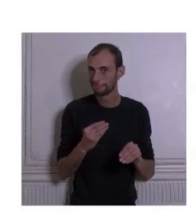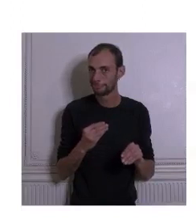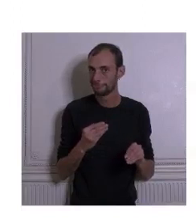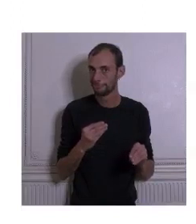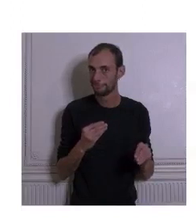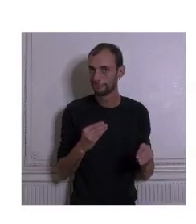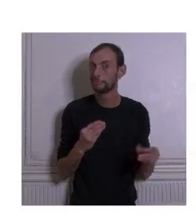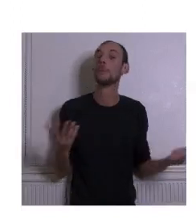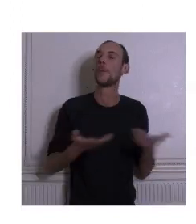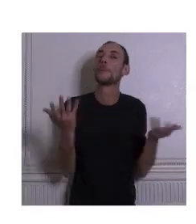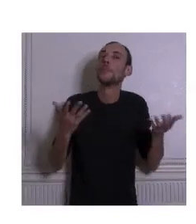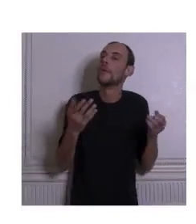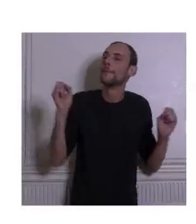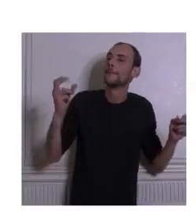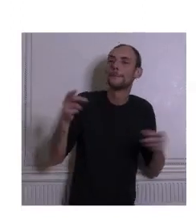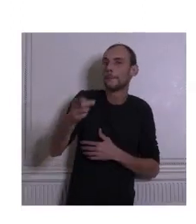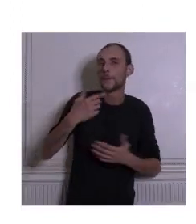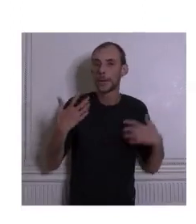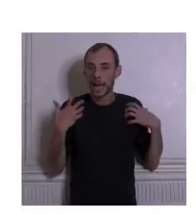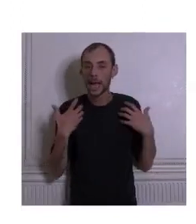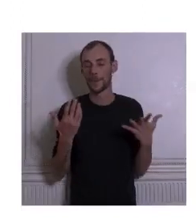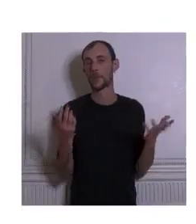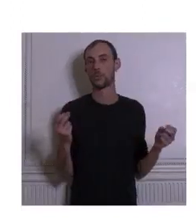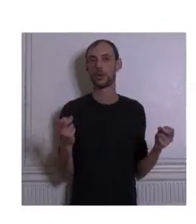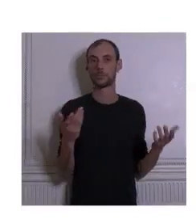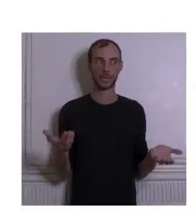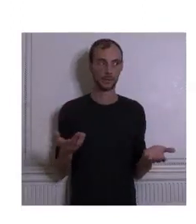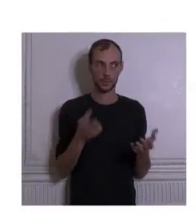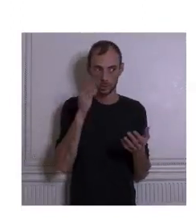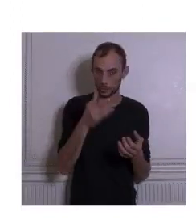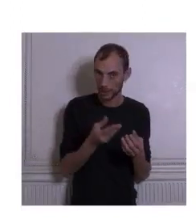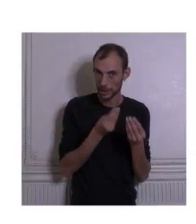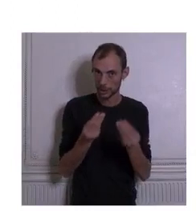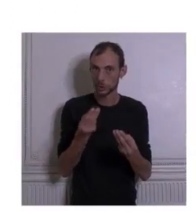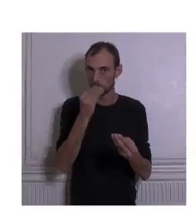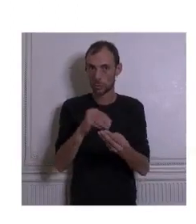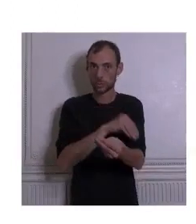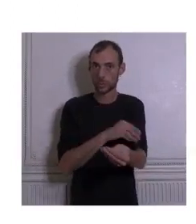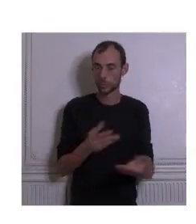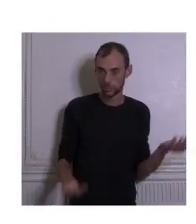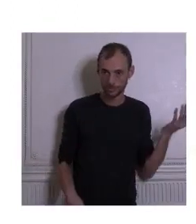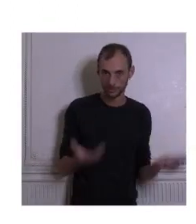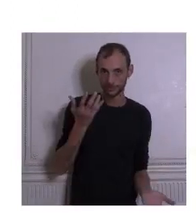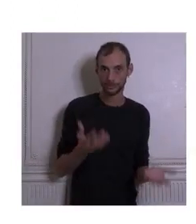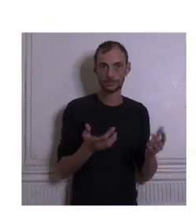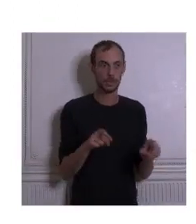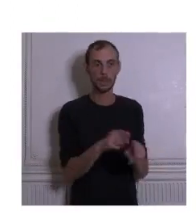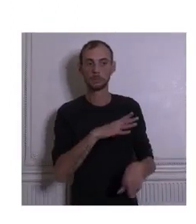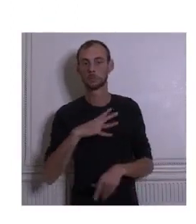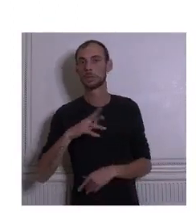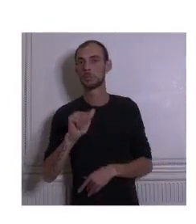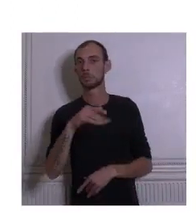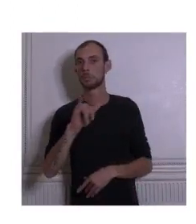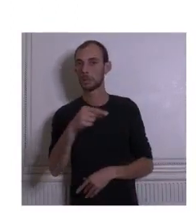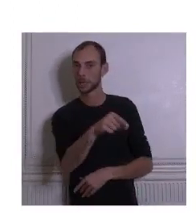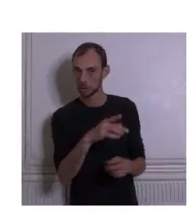l'époque, avait décidé de faire la réouverture de la Médoquine. Et donc, à l'époque, ce n'était pas du tout la pression des associations que j'ai reçues de très nombreuses fois et